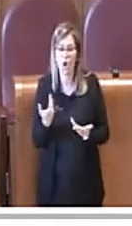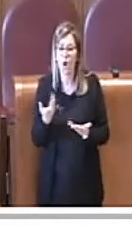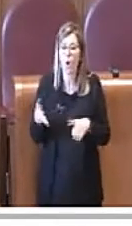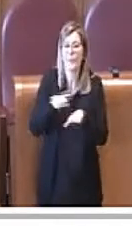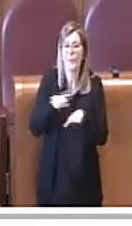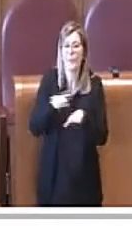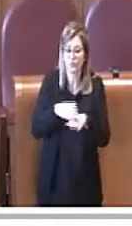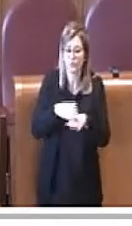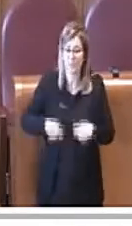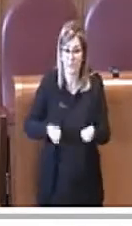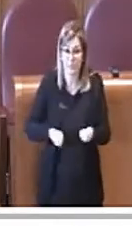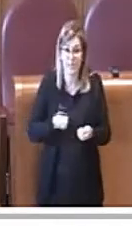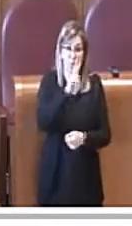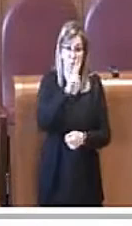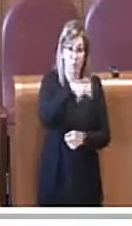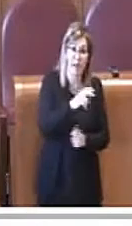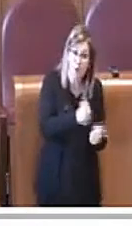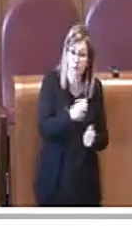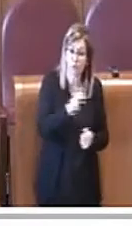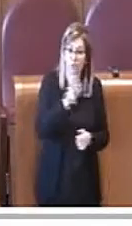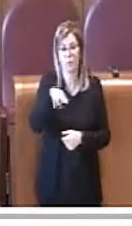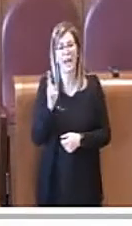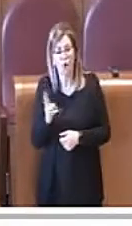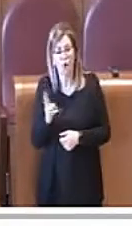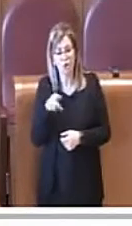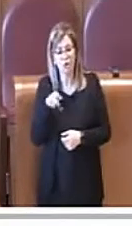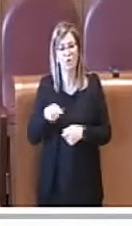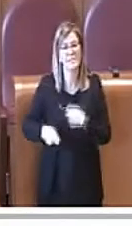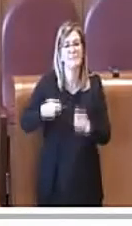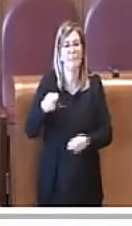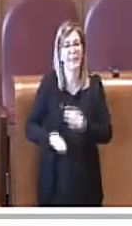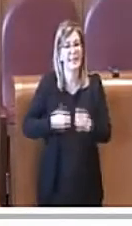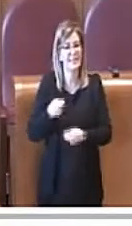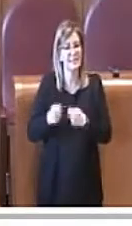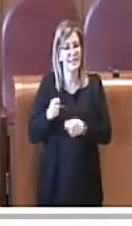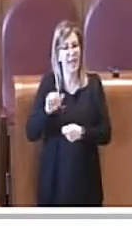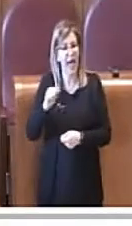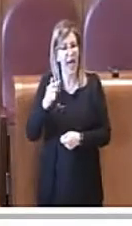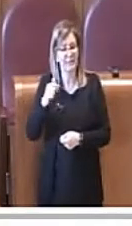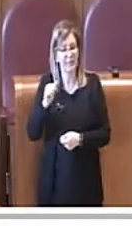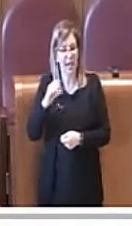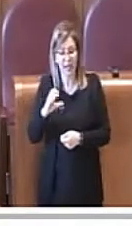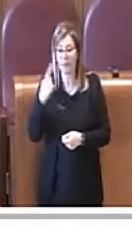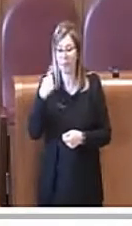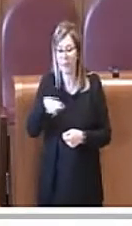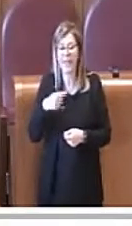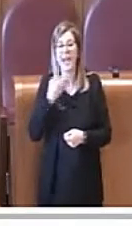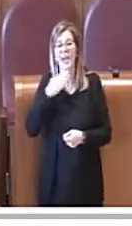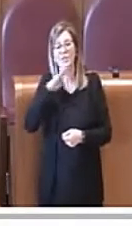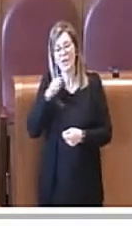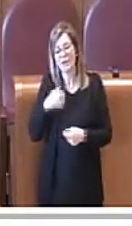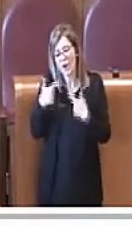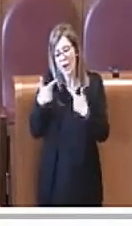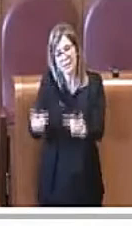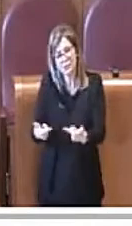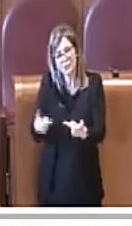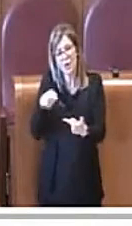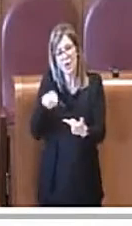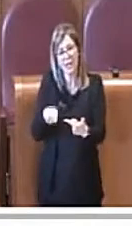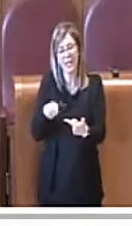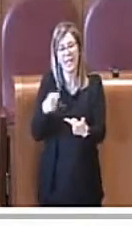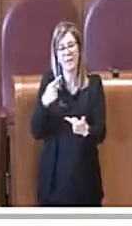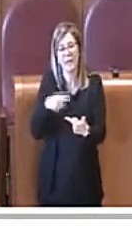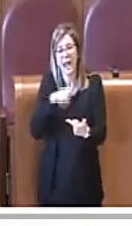nel 2011-2012 dall'azienda per far fronte alle agevolazioni di alcune categorie